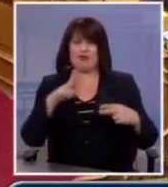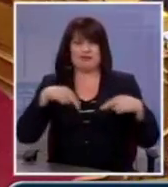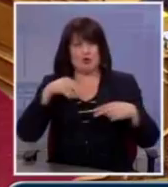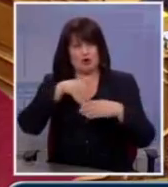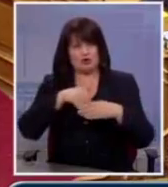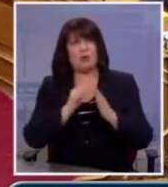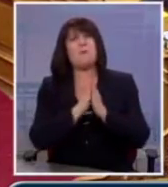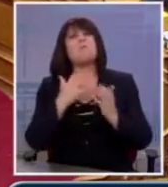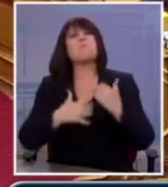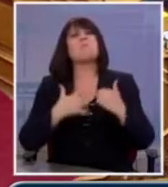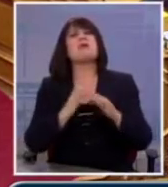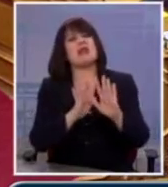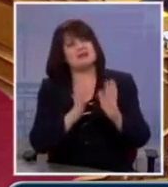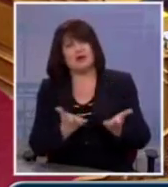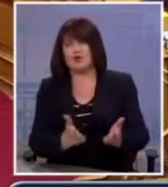μην αγωνιάτε.